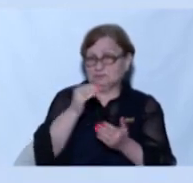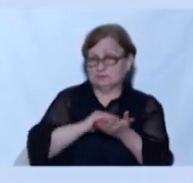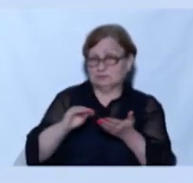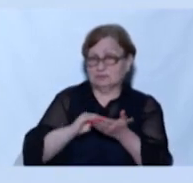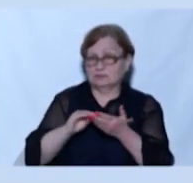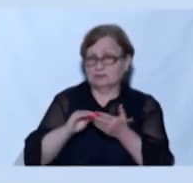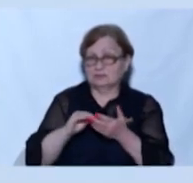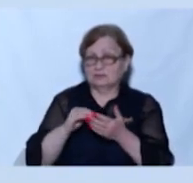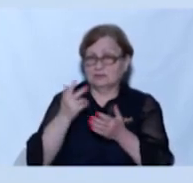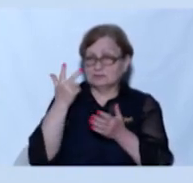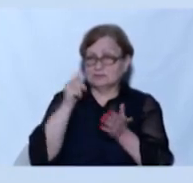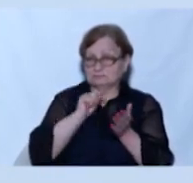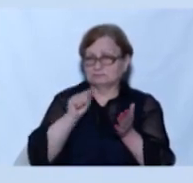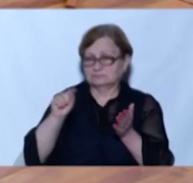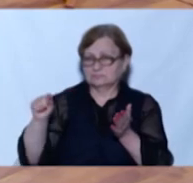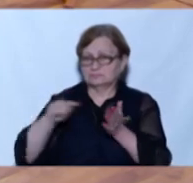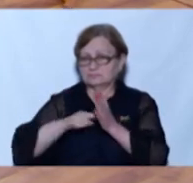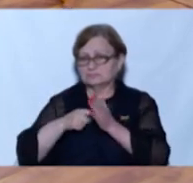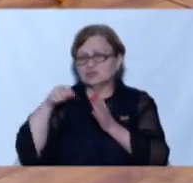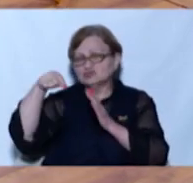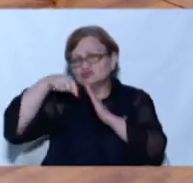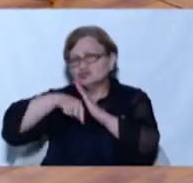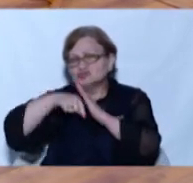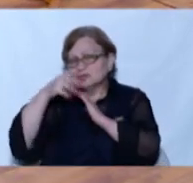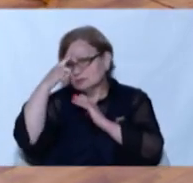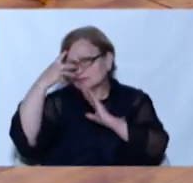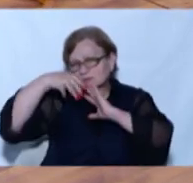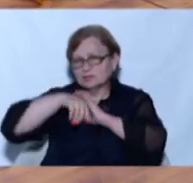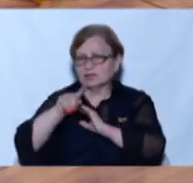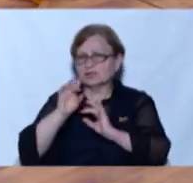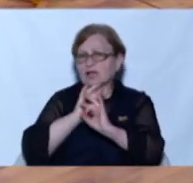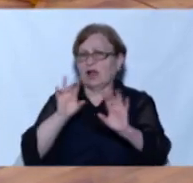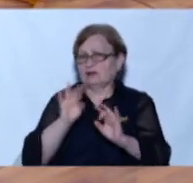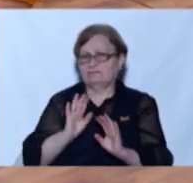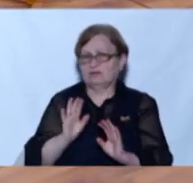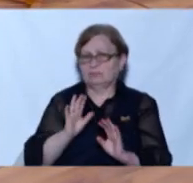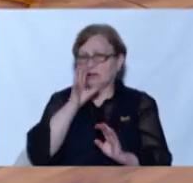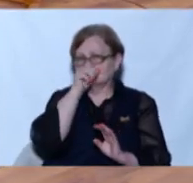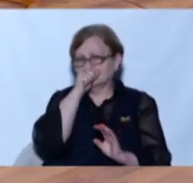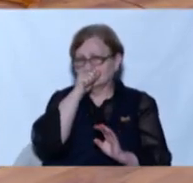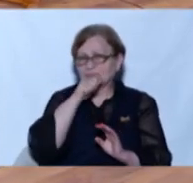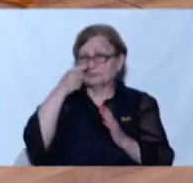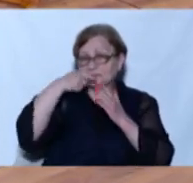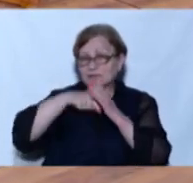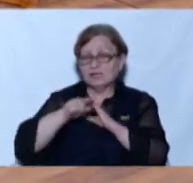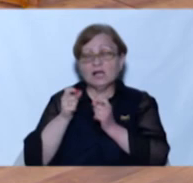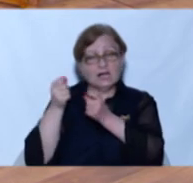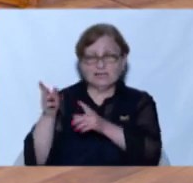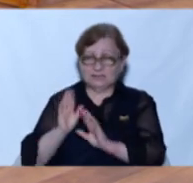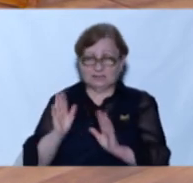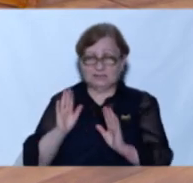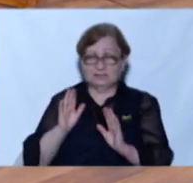ბჭკალებში სამწერტილების უკან, რამდენ რამეს არ ყვება იგი, ოღონდ არაფერი სინამდვილეში გადაყრილი არ